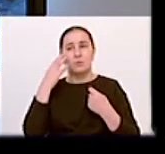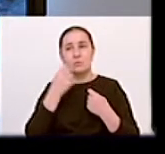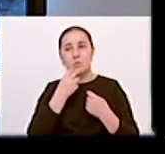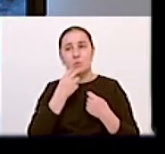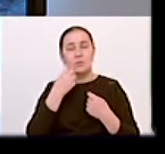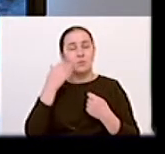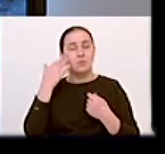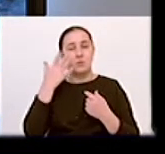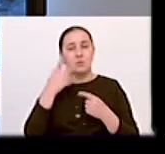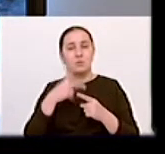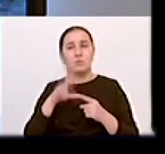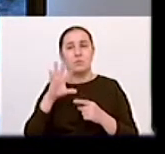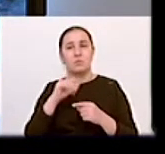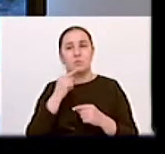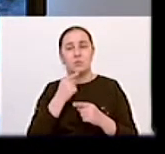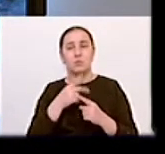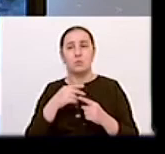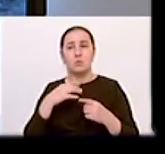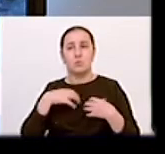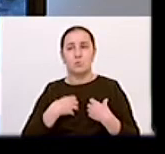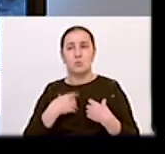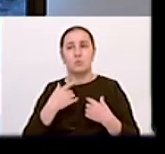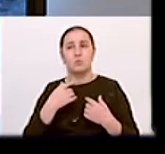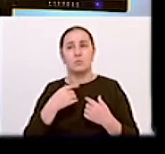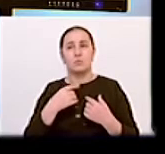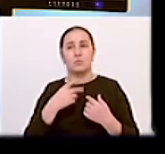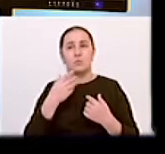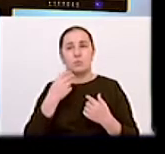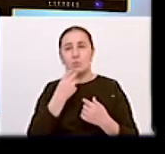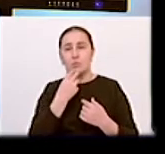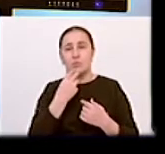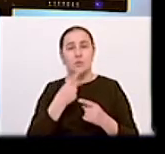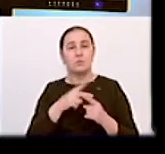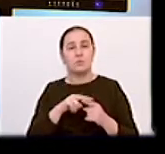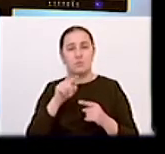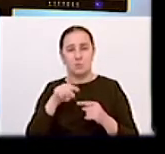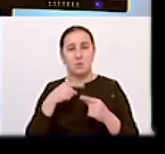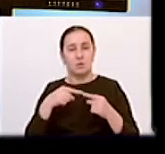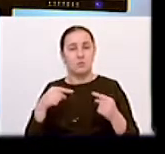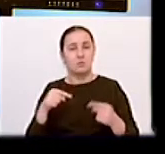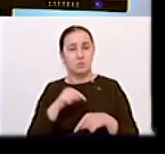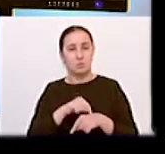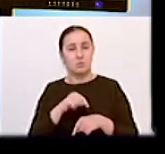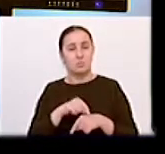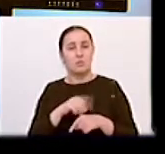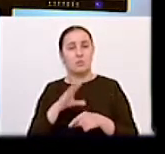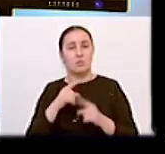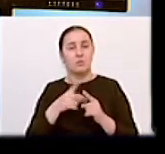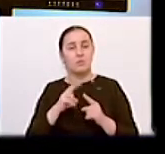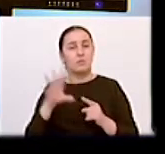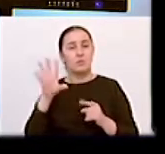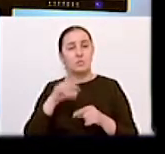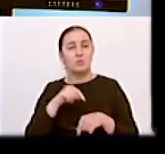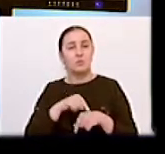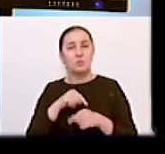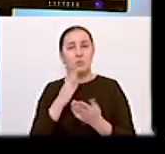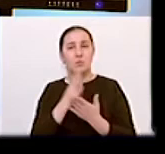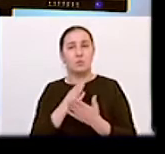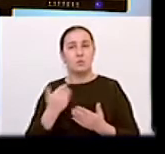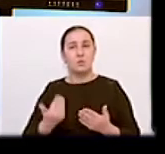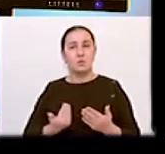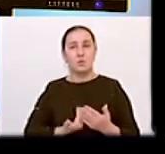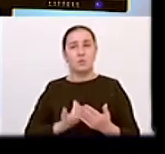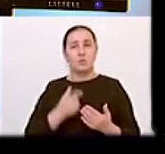пример. Грустят, радуются, улыбаются – это разные чувства, но все эти чувства проявляет живой